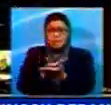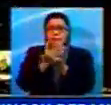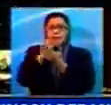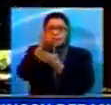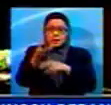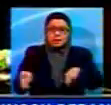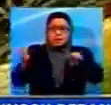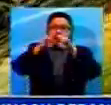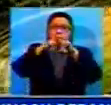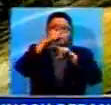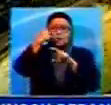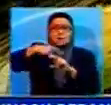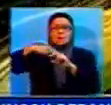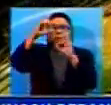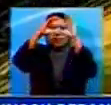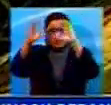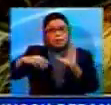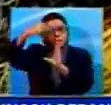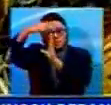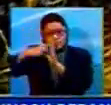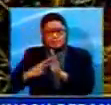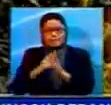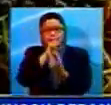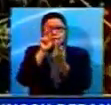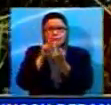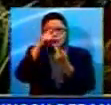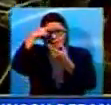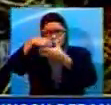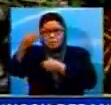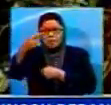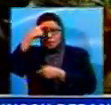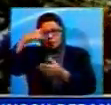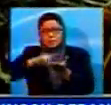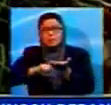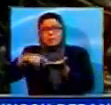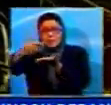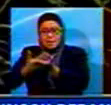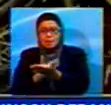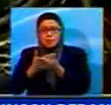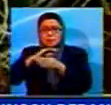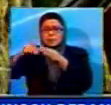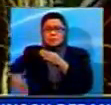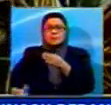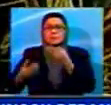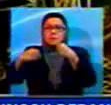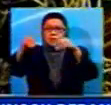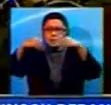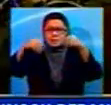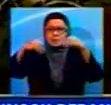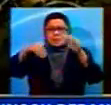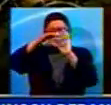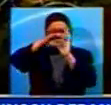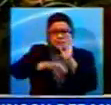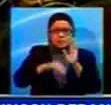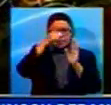bulan adalah paling sesuai untuk pengeluaran bagi Minggu baru berakhir pasaran hadapan berikutan pengukuhan Ringgit